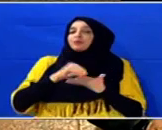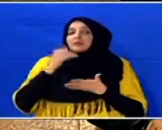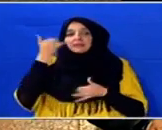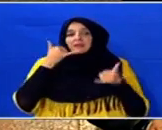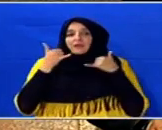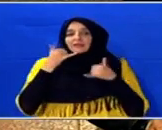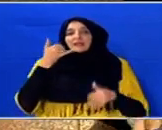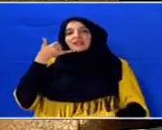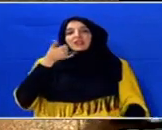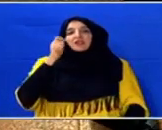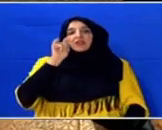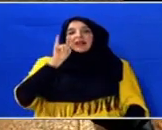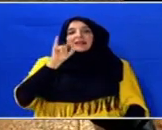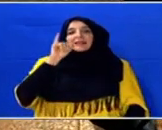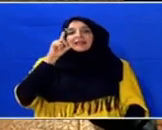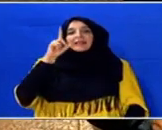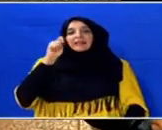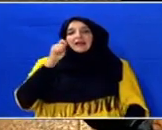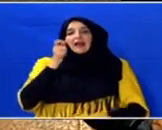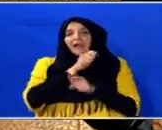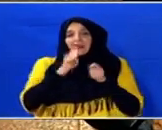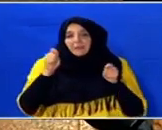الأخت جهيدة من عنبة. السلام عليكم.